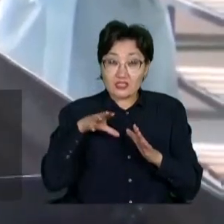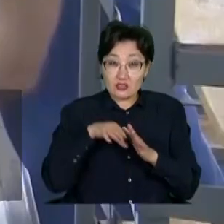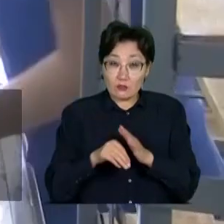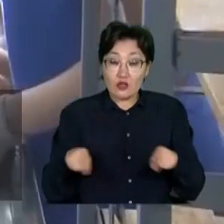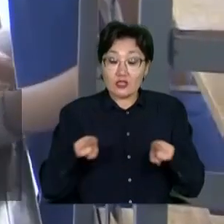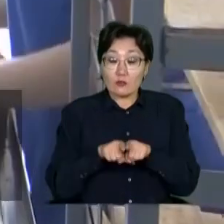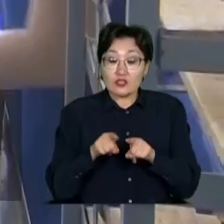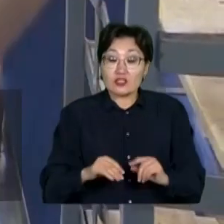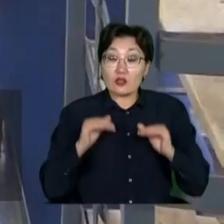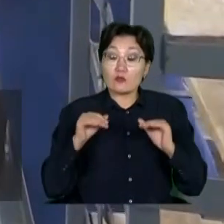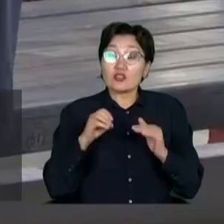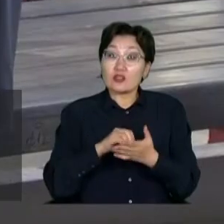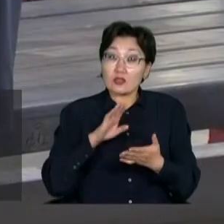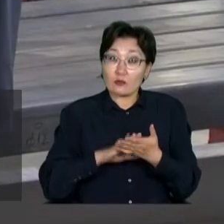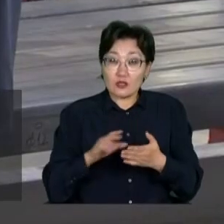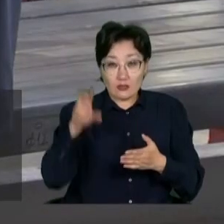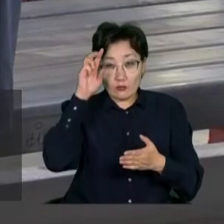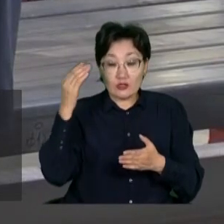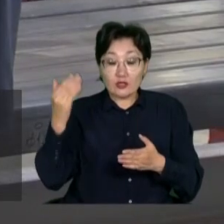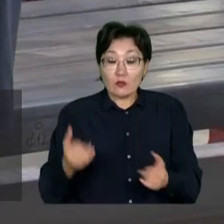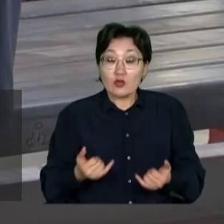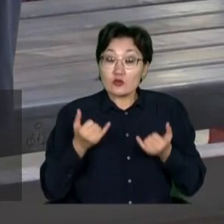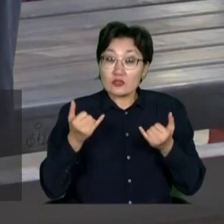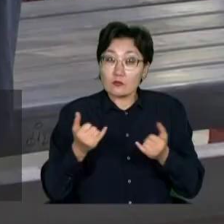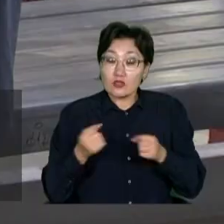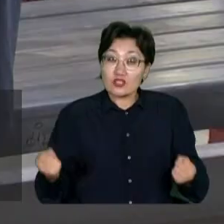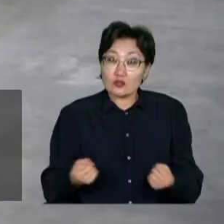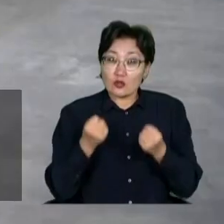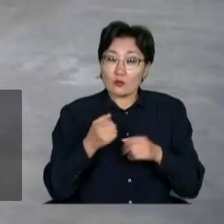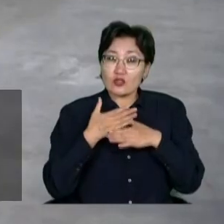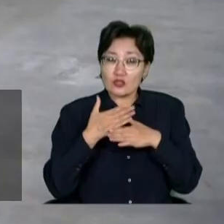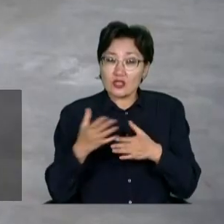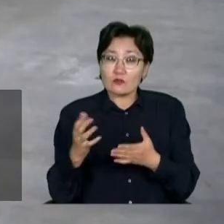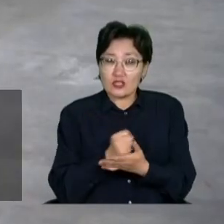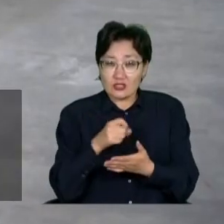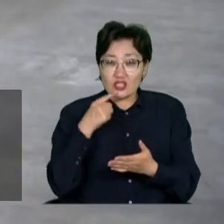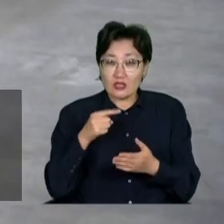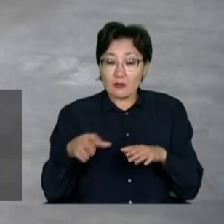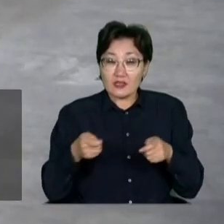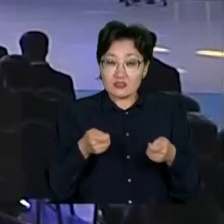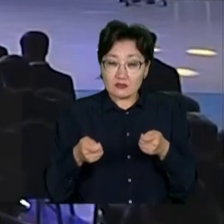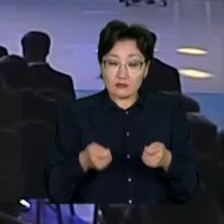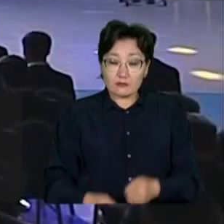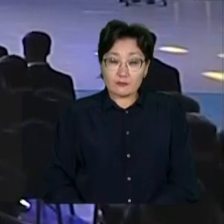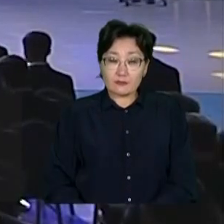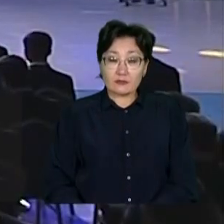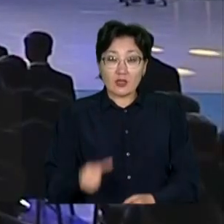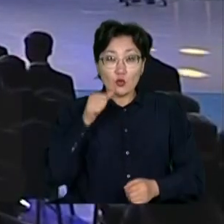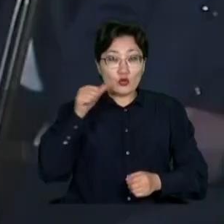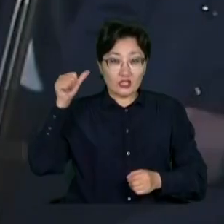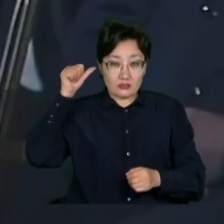Мұндай рекордтық көрсеткішке мемлекет тарапынан көрсетіліп жатқан қолдаудың арқасында жеттік, дейді президент. Өткен